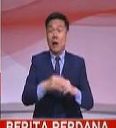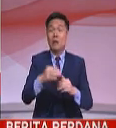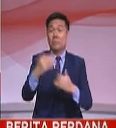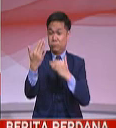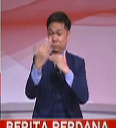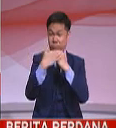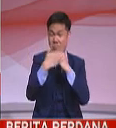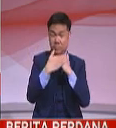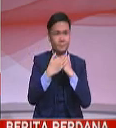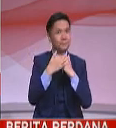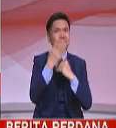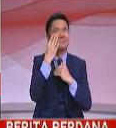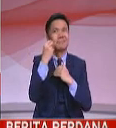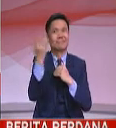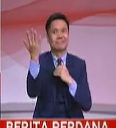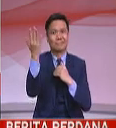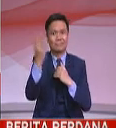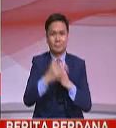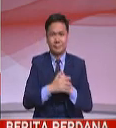yang dikeluarkan